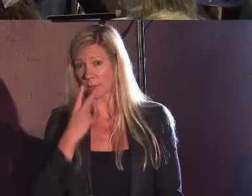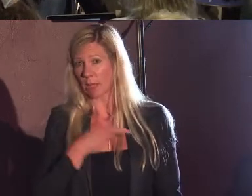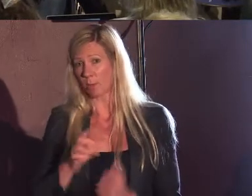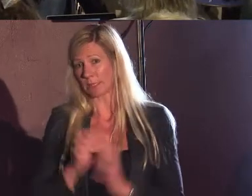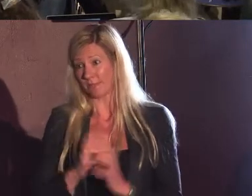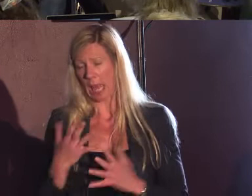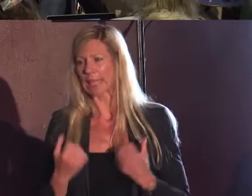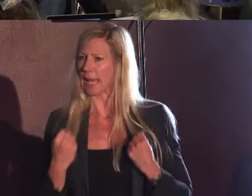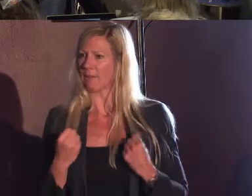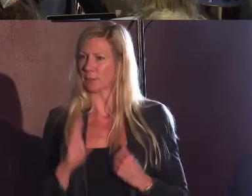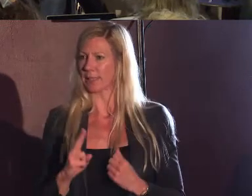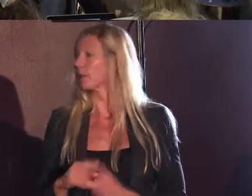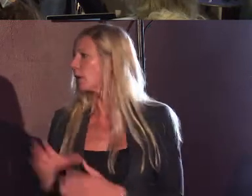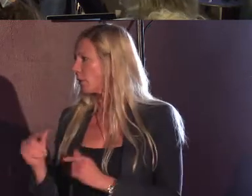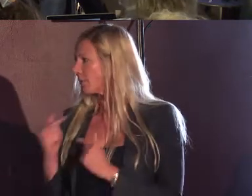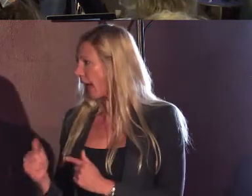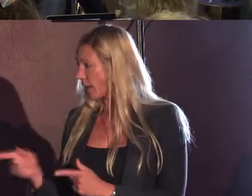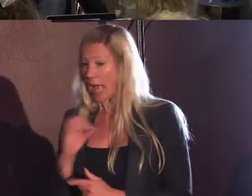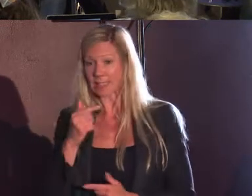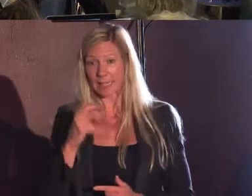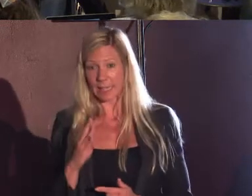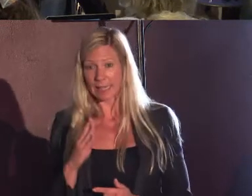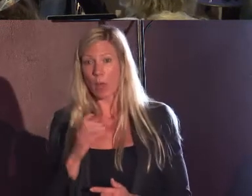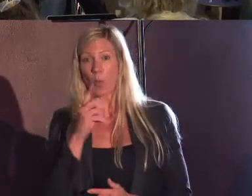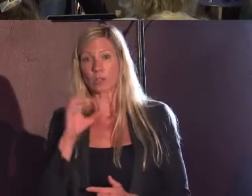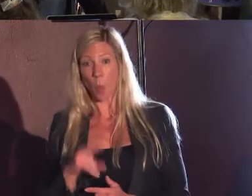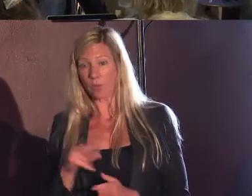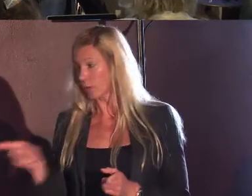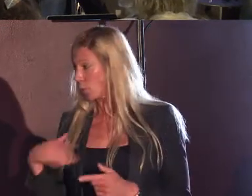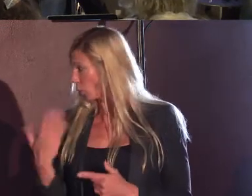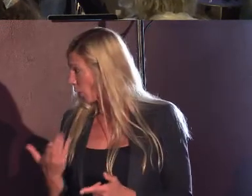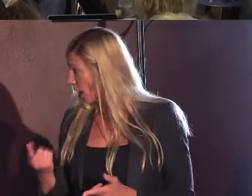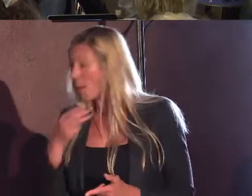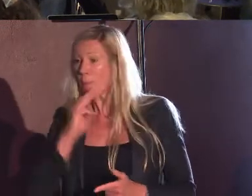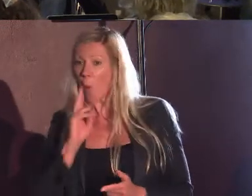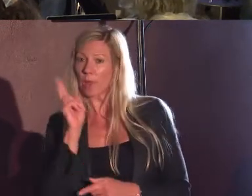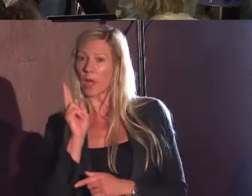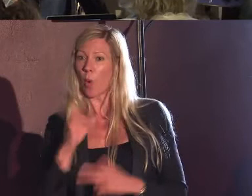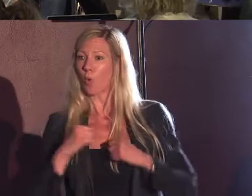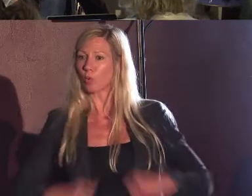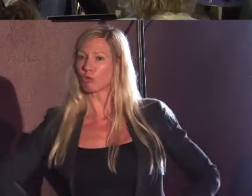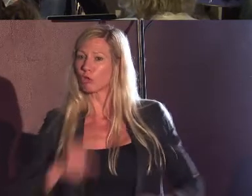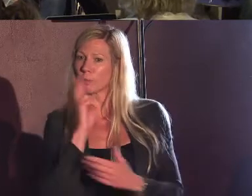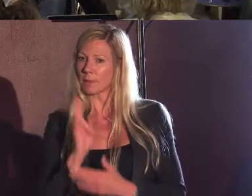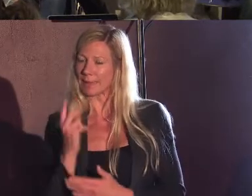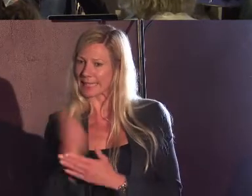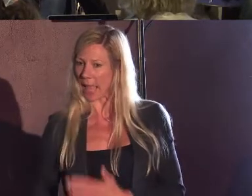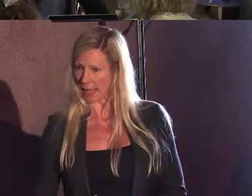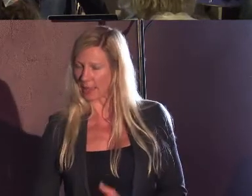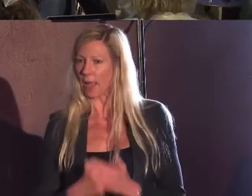verkligen. Tack så mycket. Mm. Astrid Olsson, du är mode- och kostymdesigner och grundare av Fifth Avenue Shoe